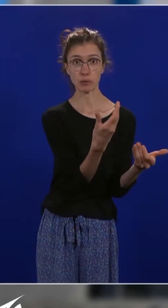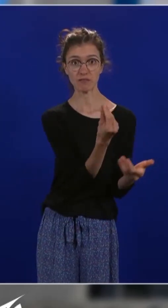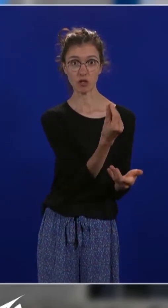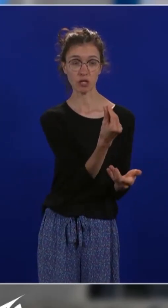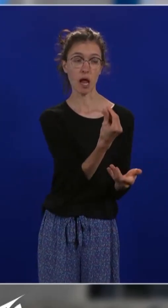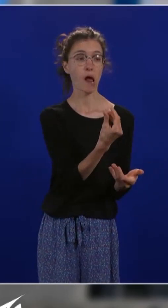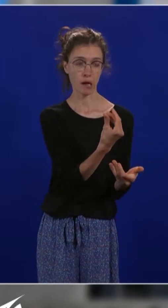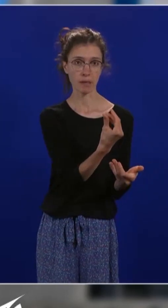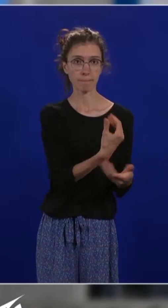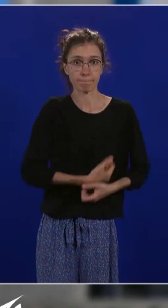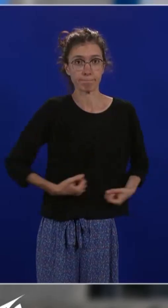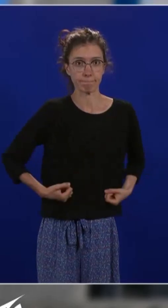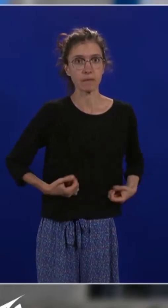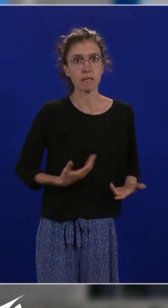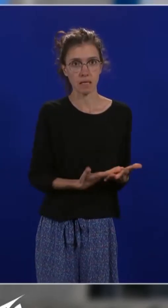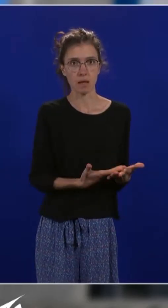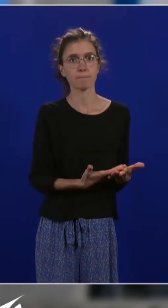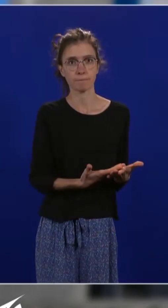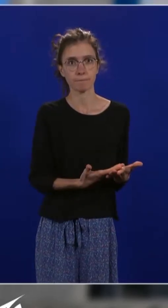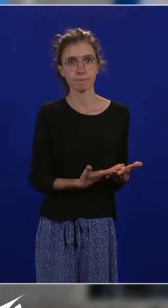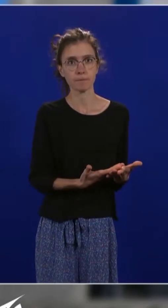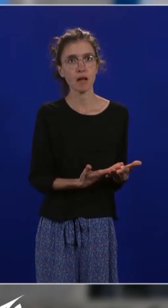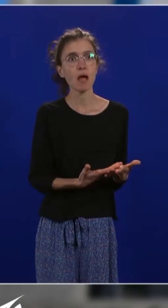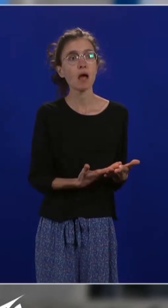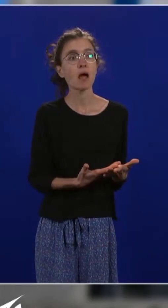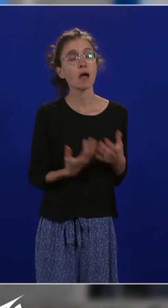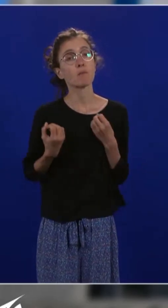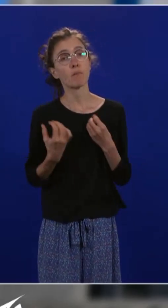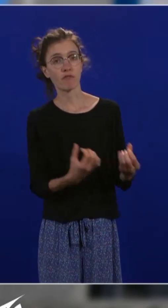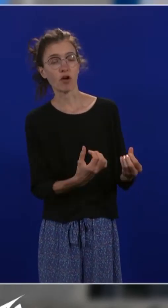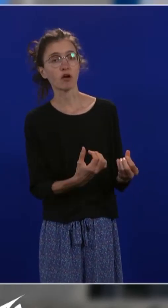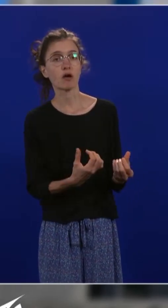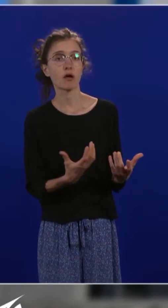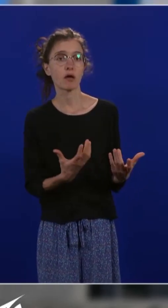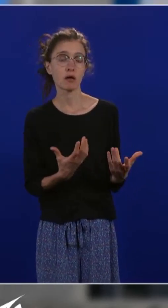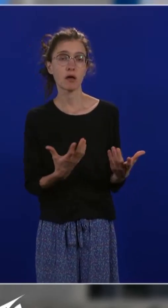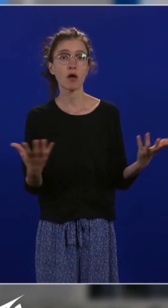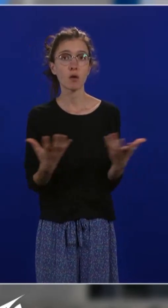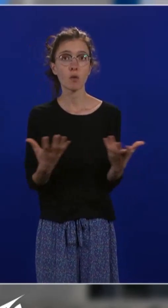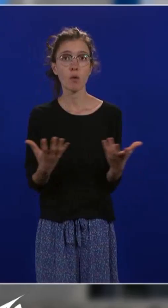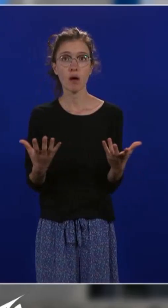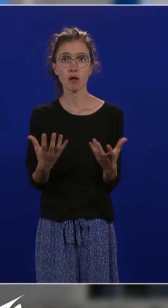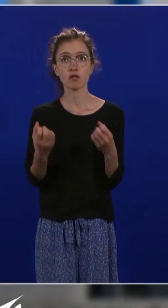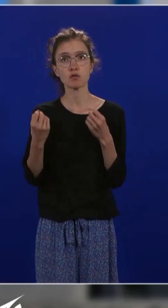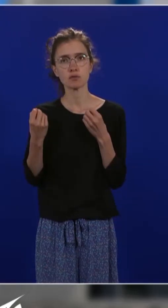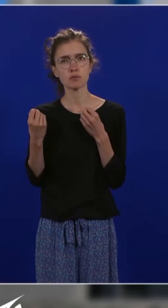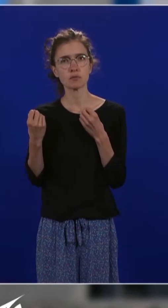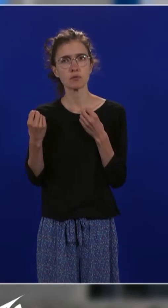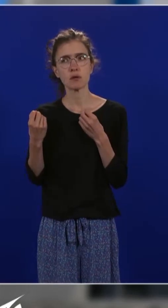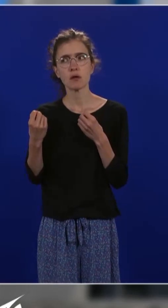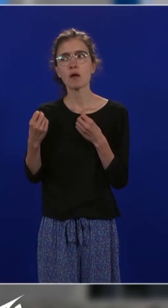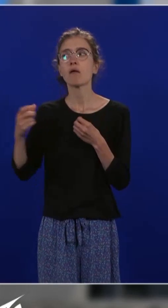n'en déplaise à ceux qui souhaitent faire toujours moins, quoiqu'ils ne disent pas toujours cela, mais c'est ce qu'ils